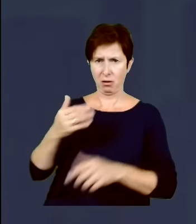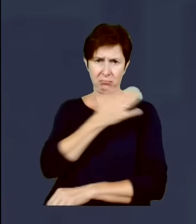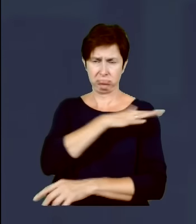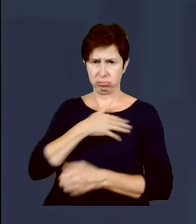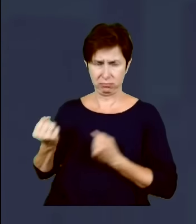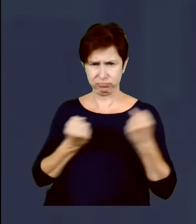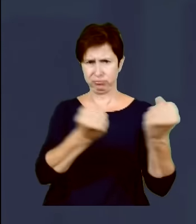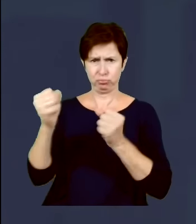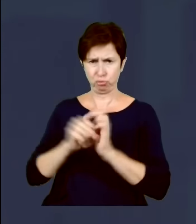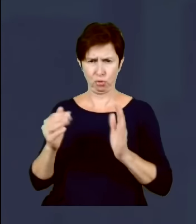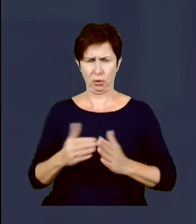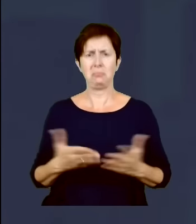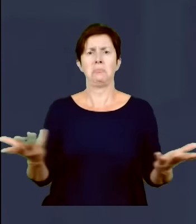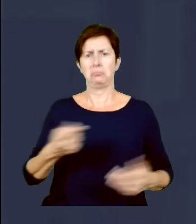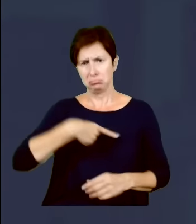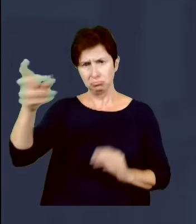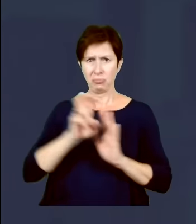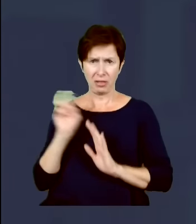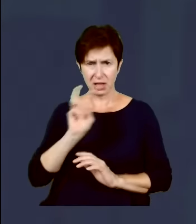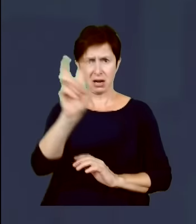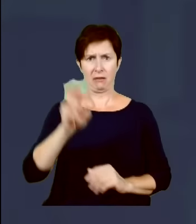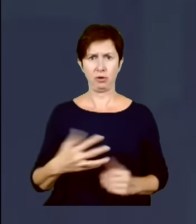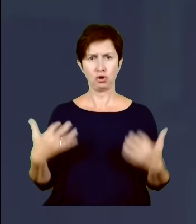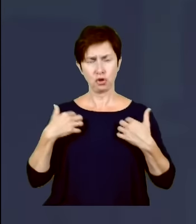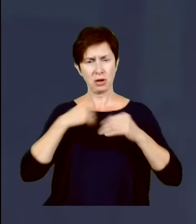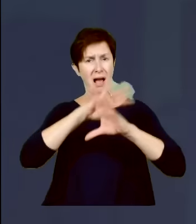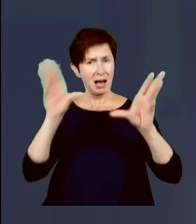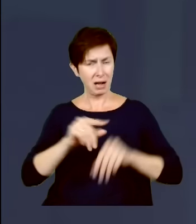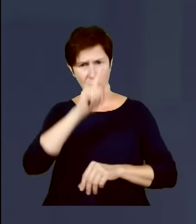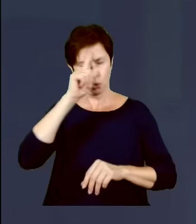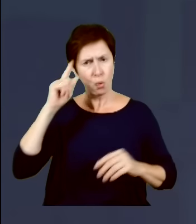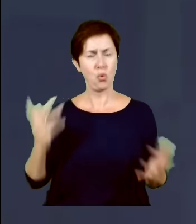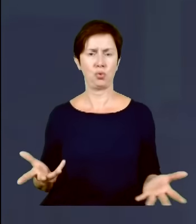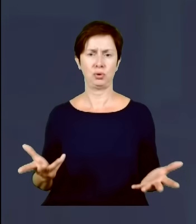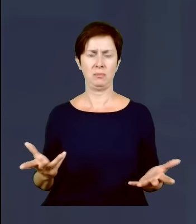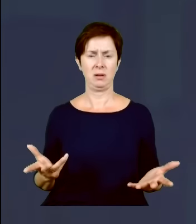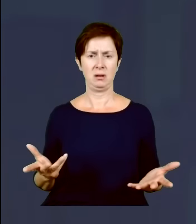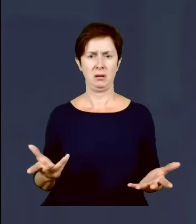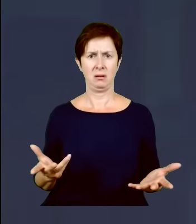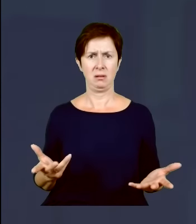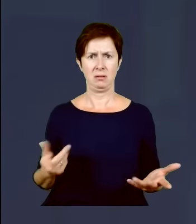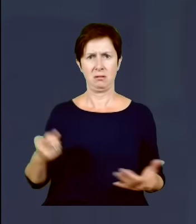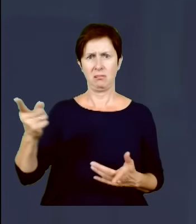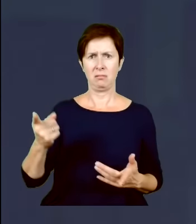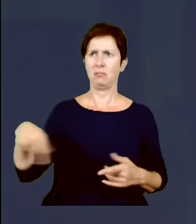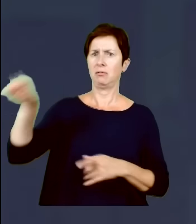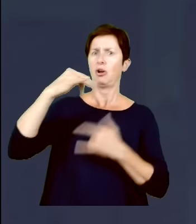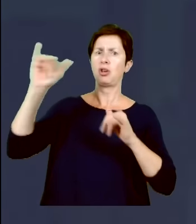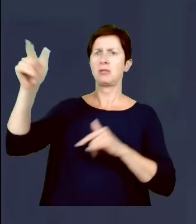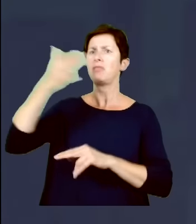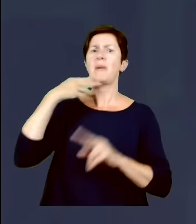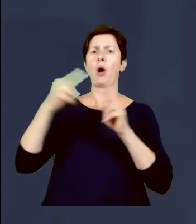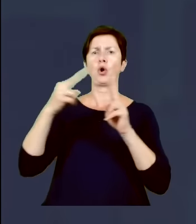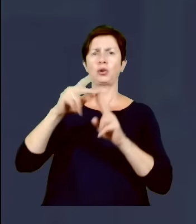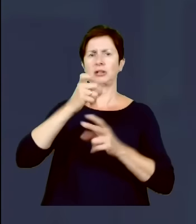jeżdżą tramwajem Niech żyją z ludźmi i niech nie odpadają nam w jakieś sfery gdzie nie ma kontaktu w ogóle z